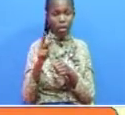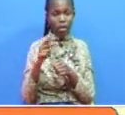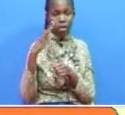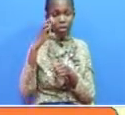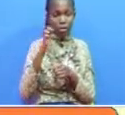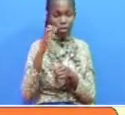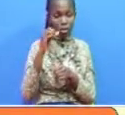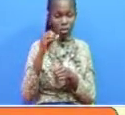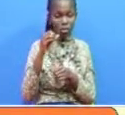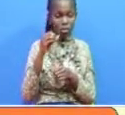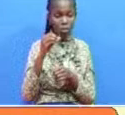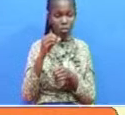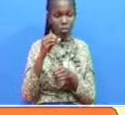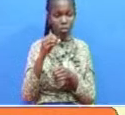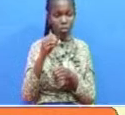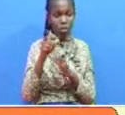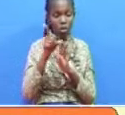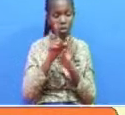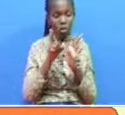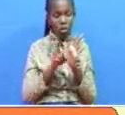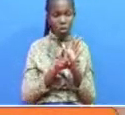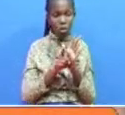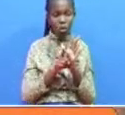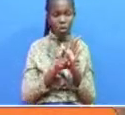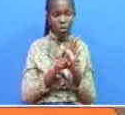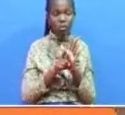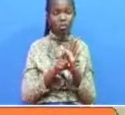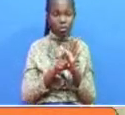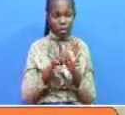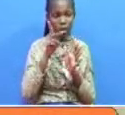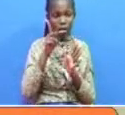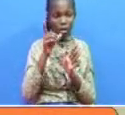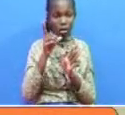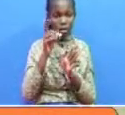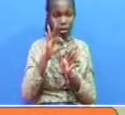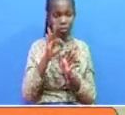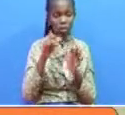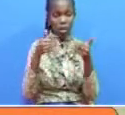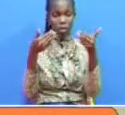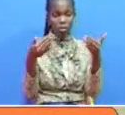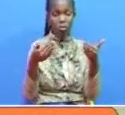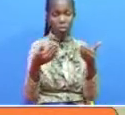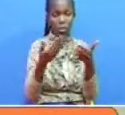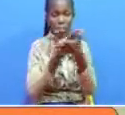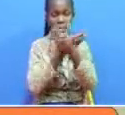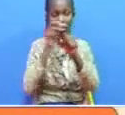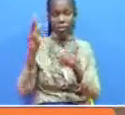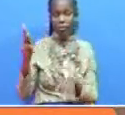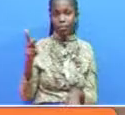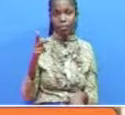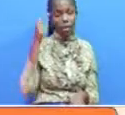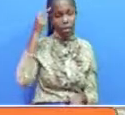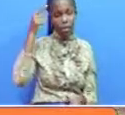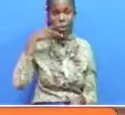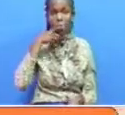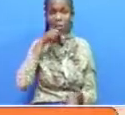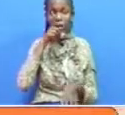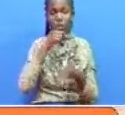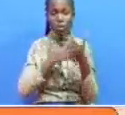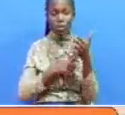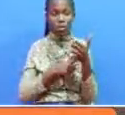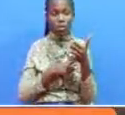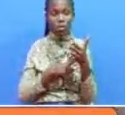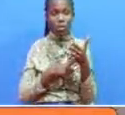CEO na mumia wa mea mulo munene kwa itasio ndhesi ya Kenya. Alikite ta Musumbi wa Kenya, ndoto siyake nene siya ndhini